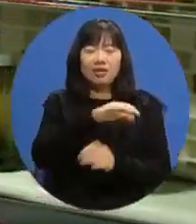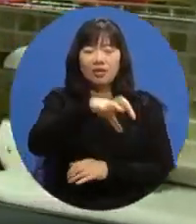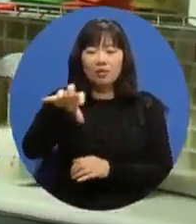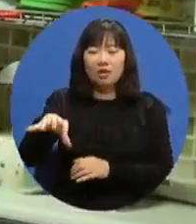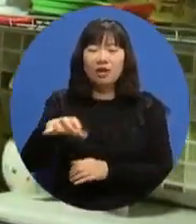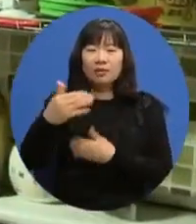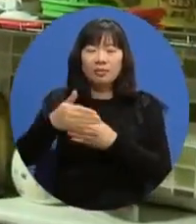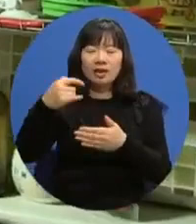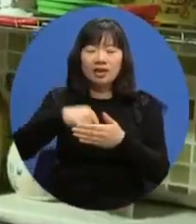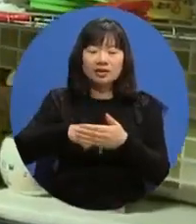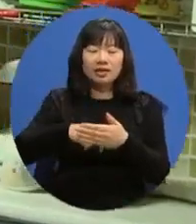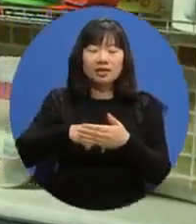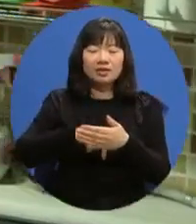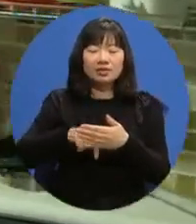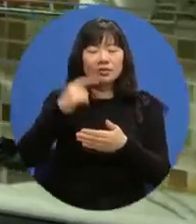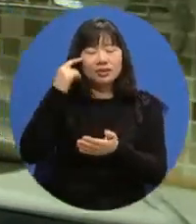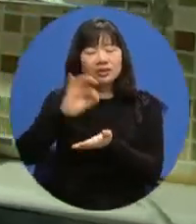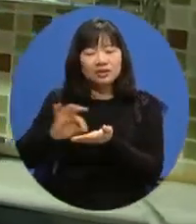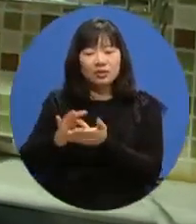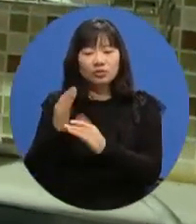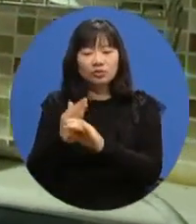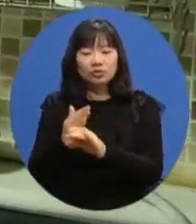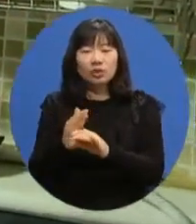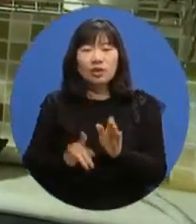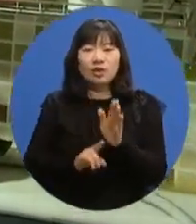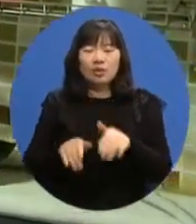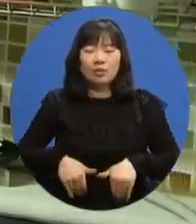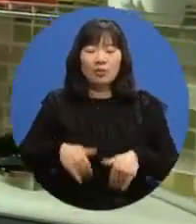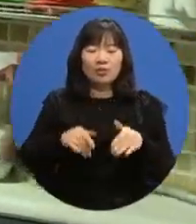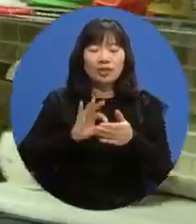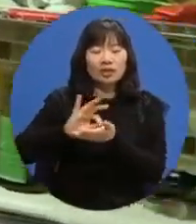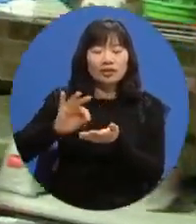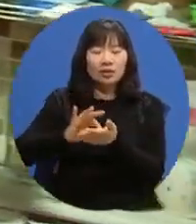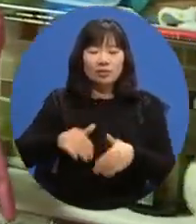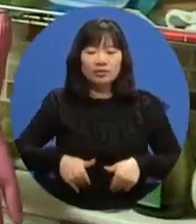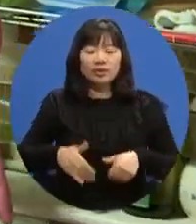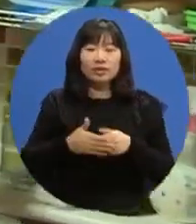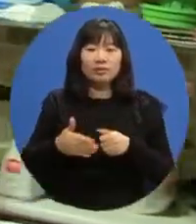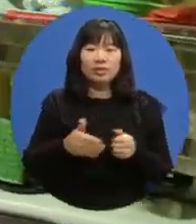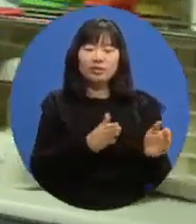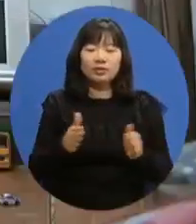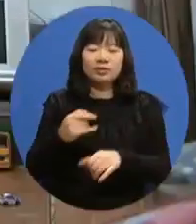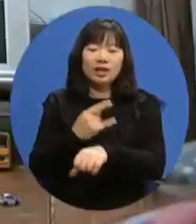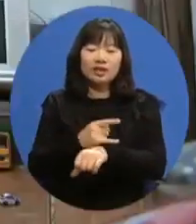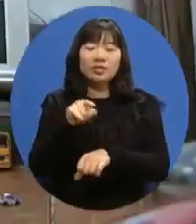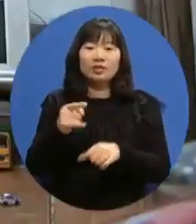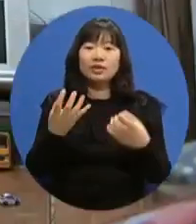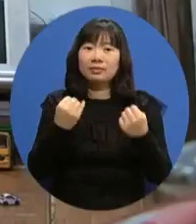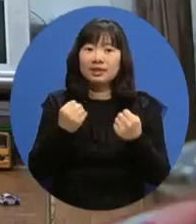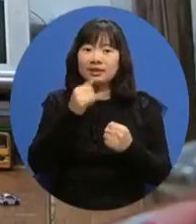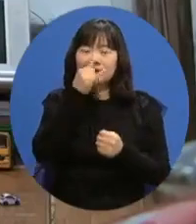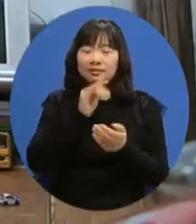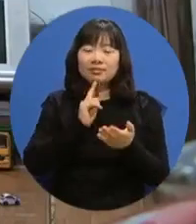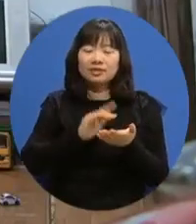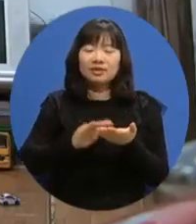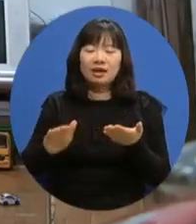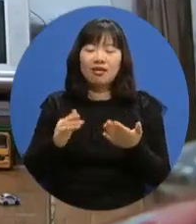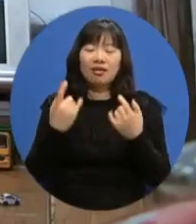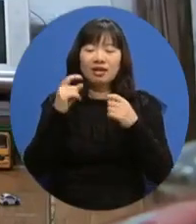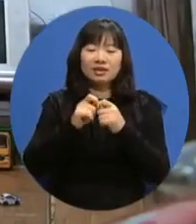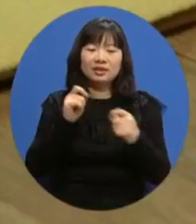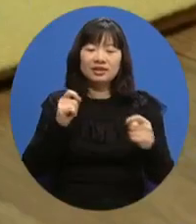제 방안에 신경도 좀 쓰고 보온에도 신경을 좀 써야 될 것 같아서 준비할 게 많아요. 긴